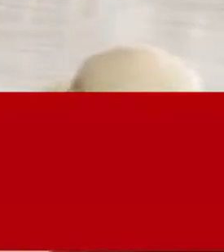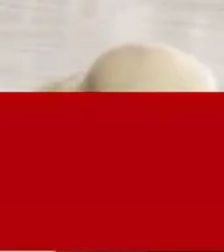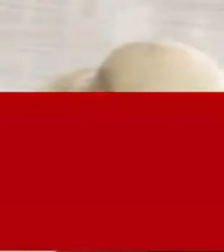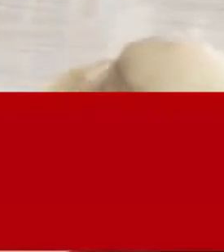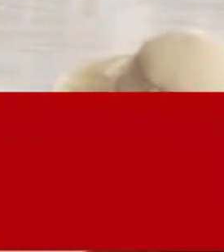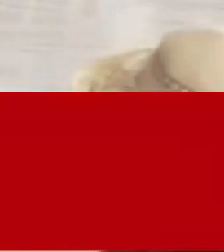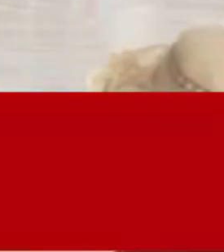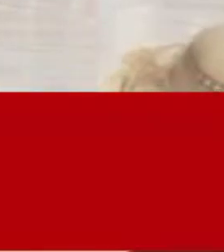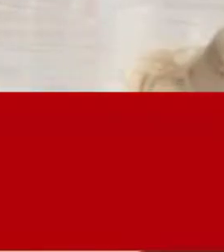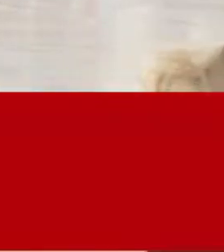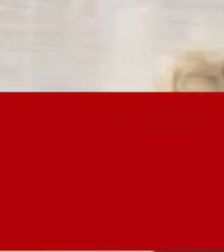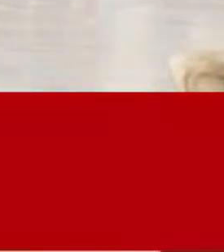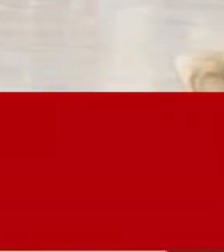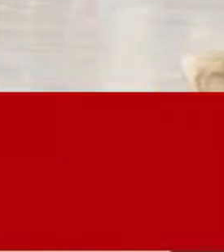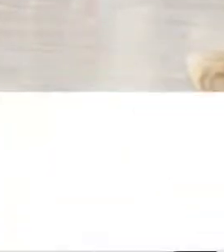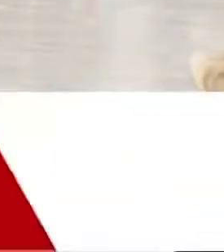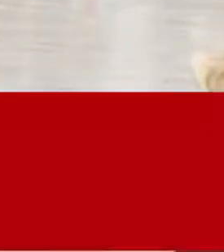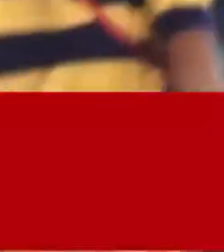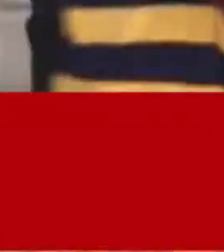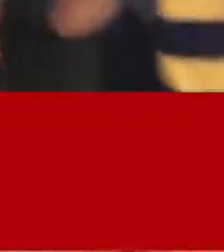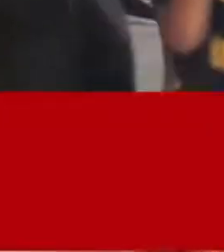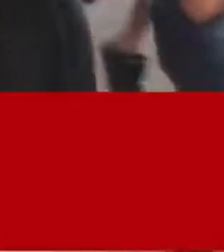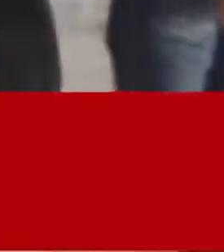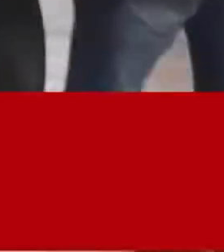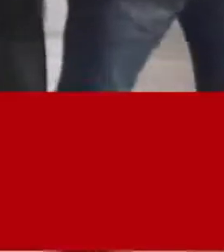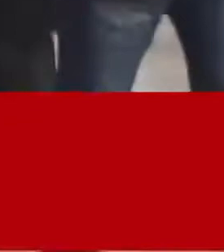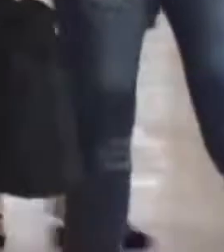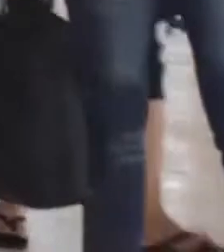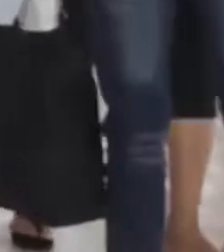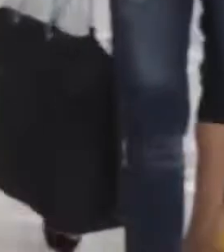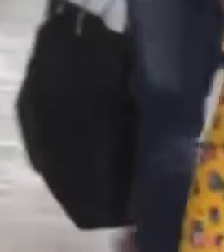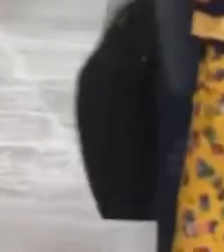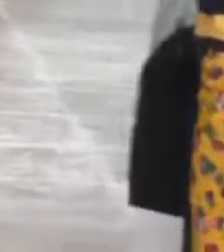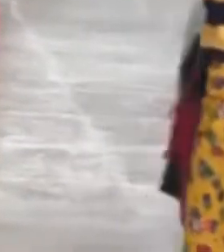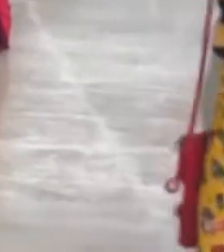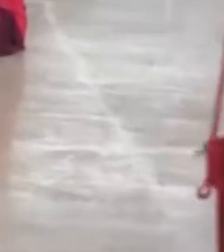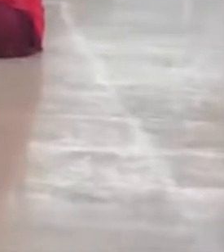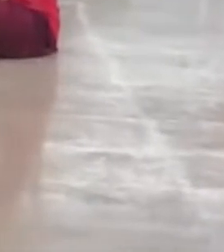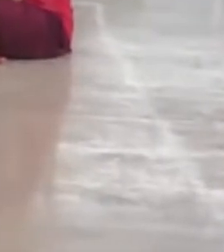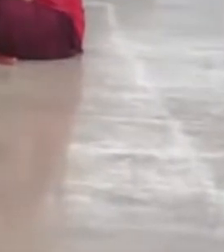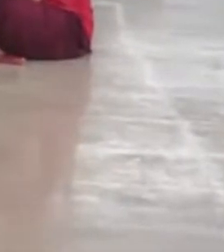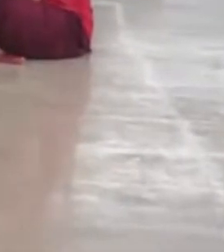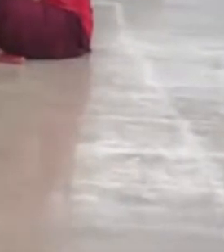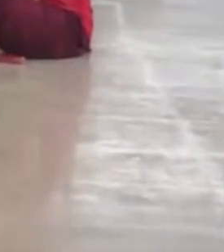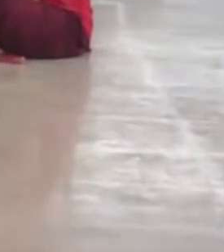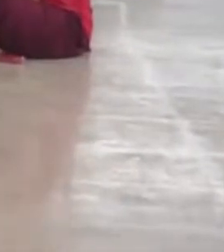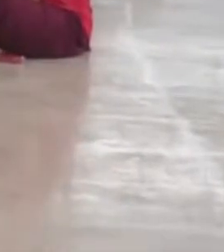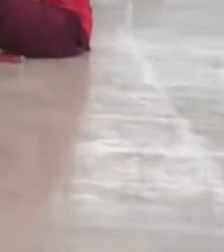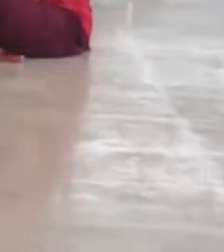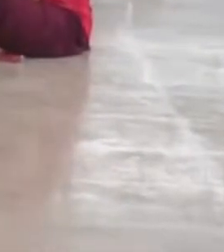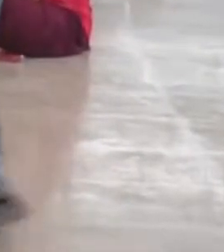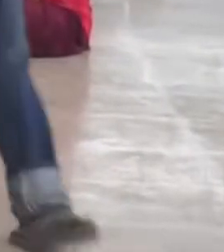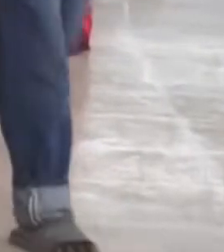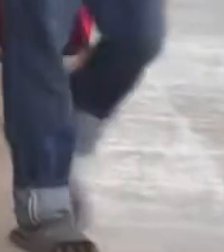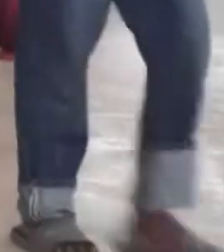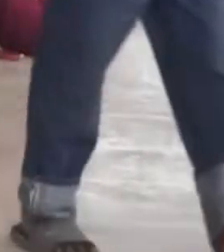င်ရောင်းလို့သမိုင်းပဲဟိုကင်းလို့ခွင့်သဘောမျိုးနဲ့အဲ့လိုမျိုးဟိုဘယ်လိုပုံလဲအခွင့်ရအထူးတရက်နေ